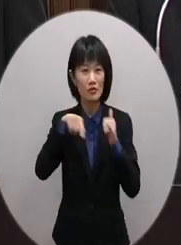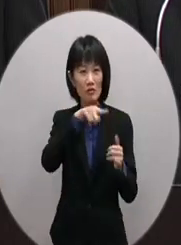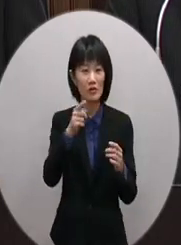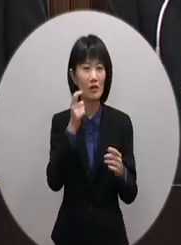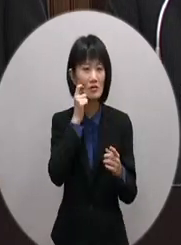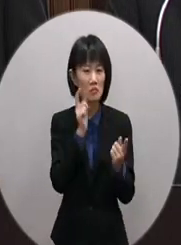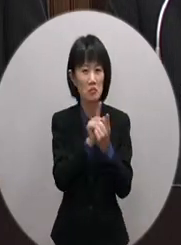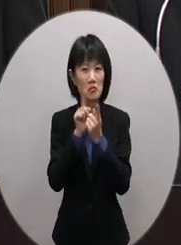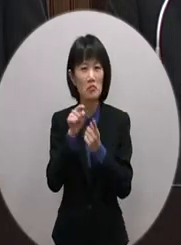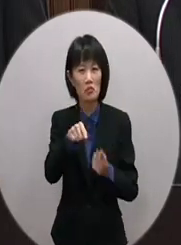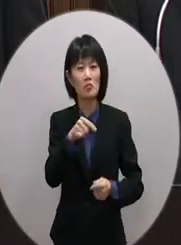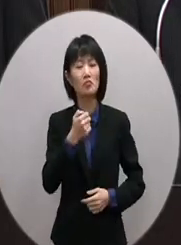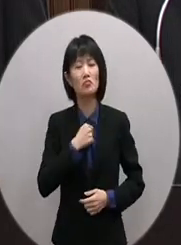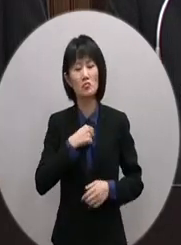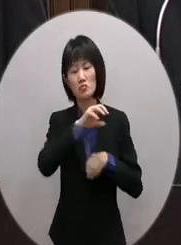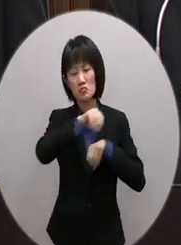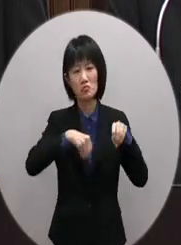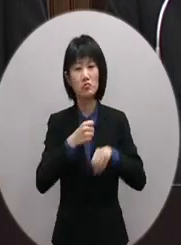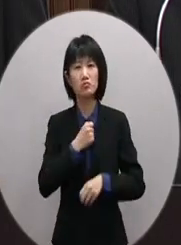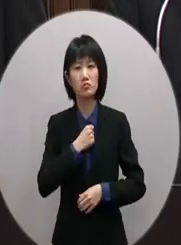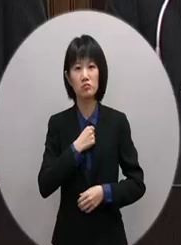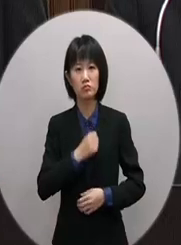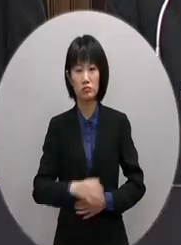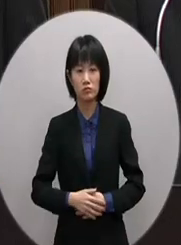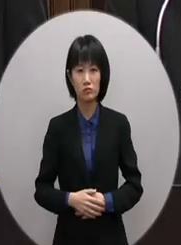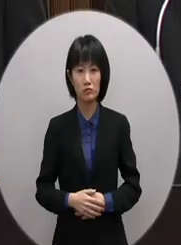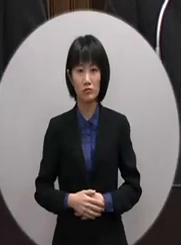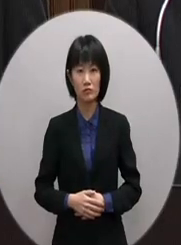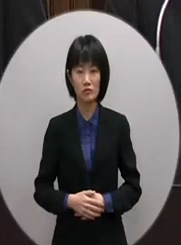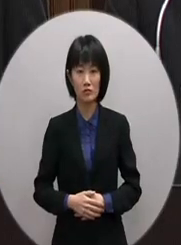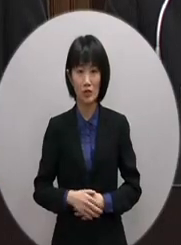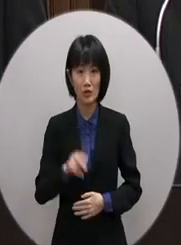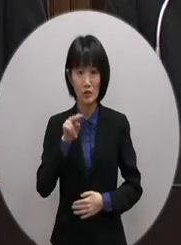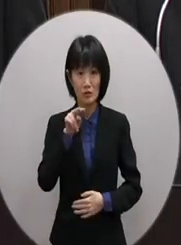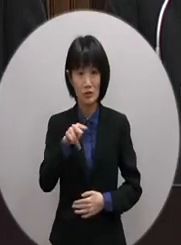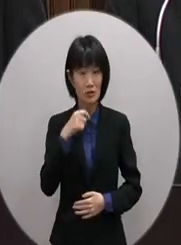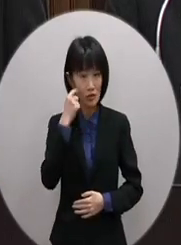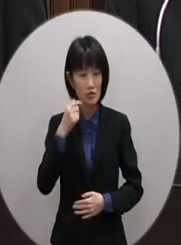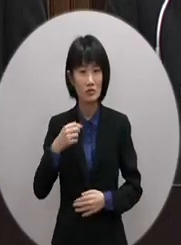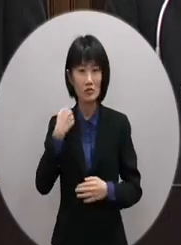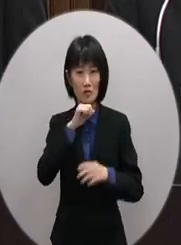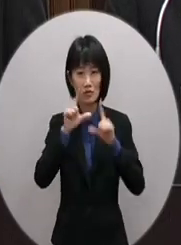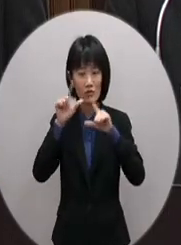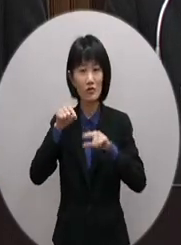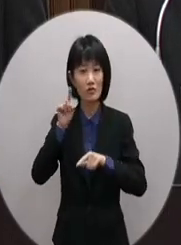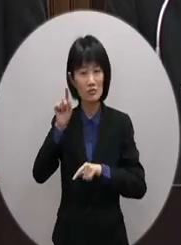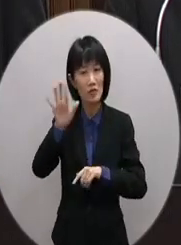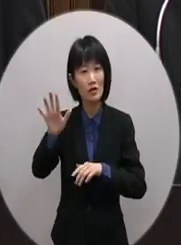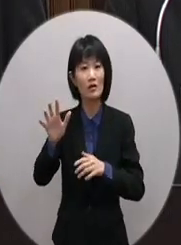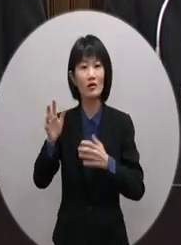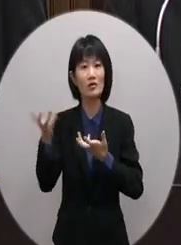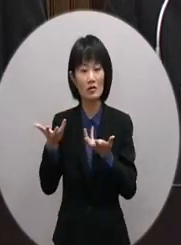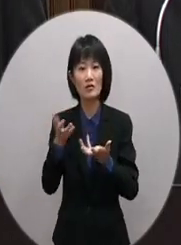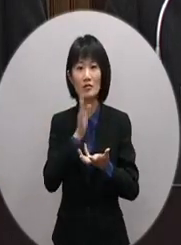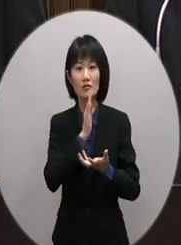楚。那第二个，这个看起来虽然是属于地方的事务啦， 没错， 那不过这个我会来想